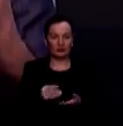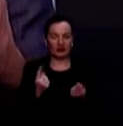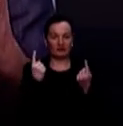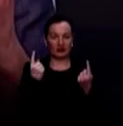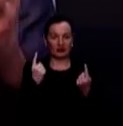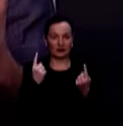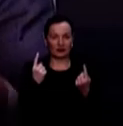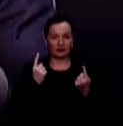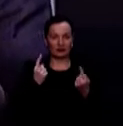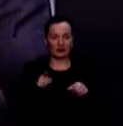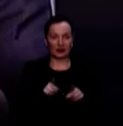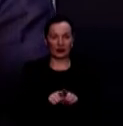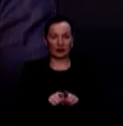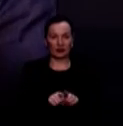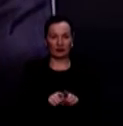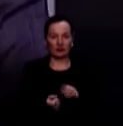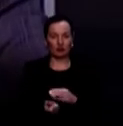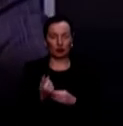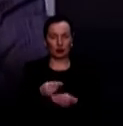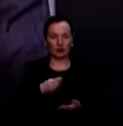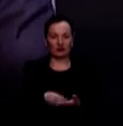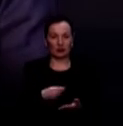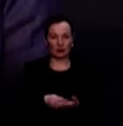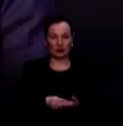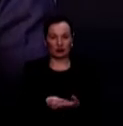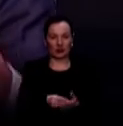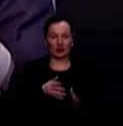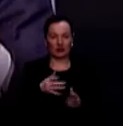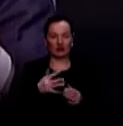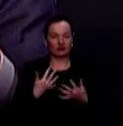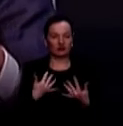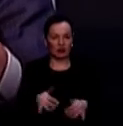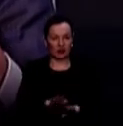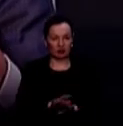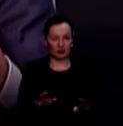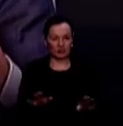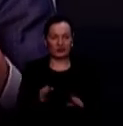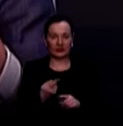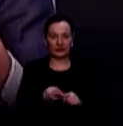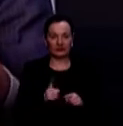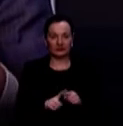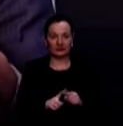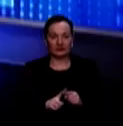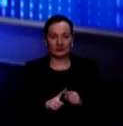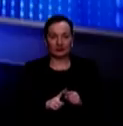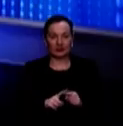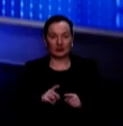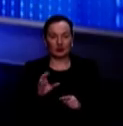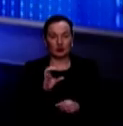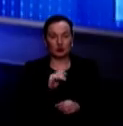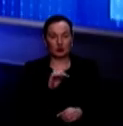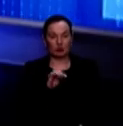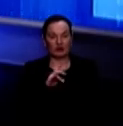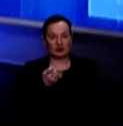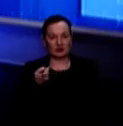джерелом фінансування могло би бути, вже втрачено, на жаль, до кразу, для кразу, це інфраструктурна субвенція для громад. Об'єднані